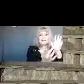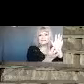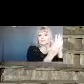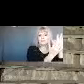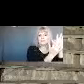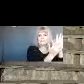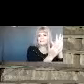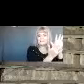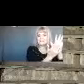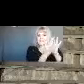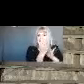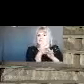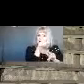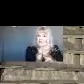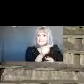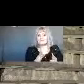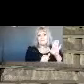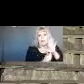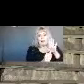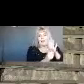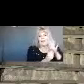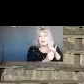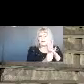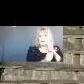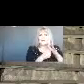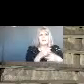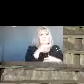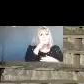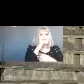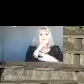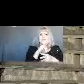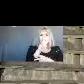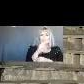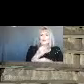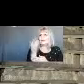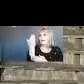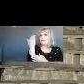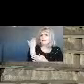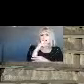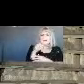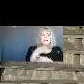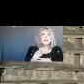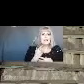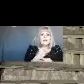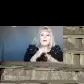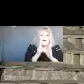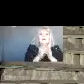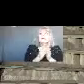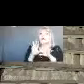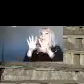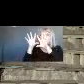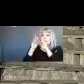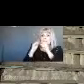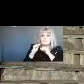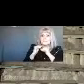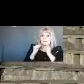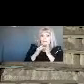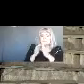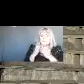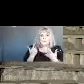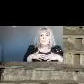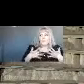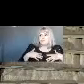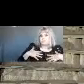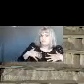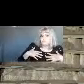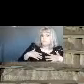te herbesin. Dis nie 'n gebed wat ek 20 jaar terug bid omdat ek Jesus wil aanneem want ek is bang ek gaan hel toe nie. Dit